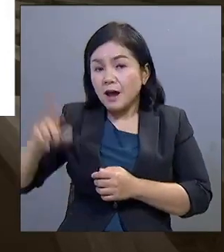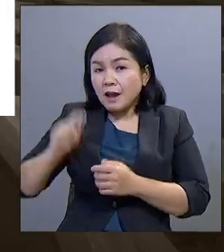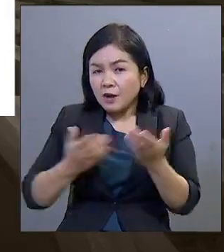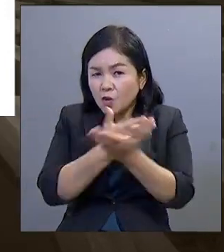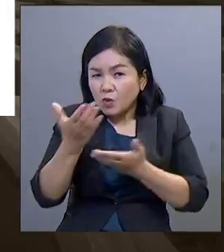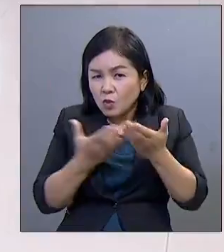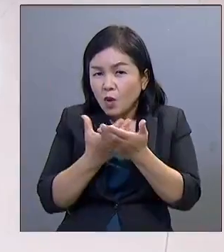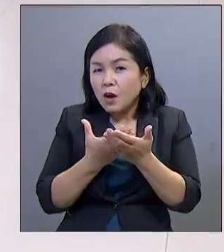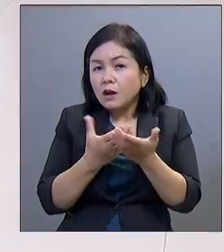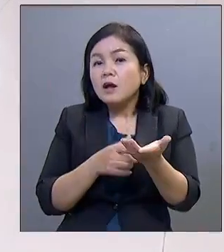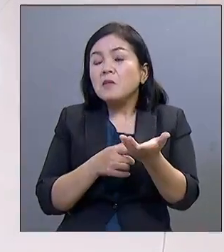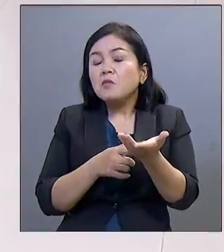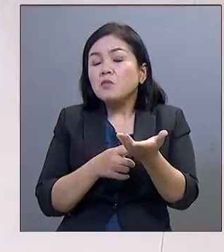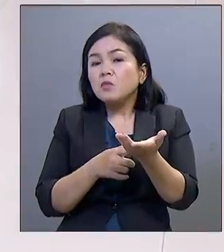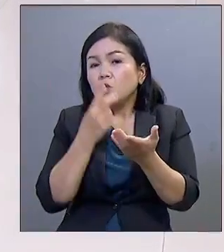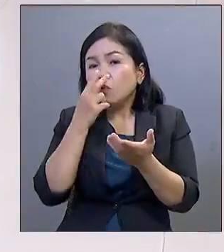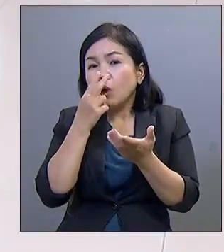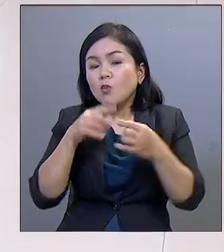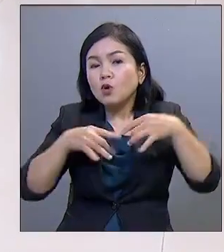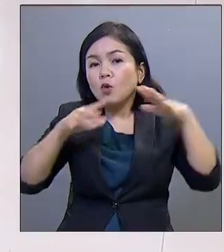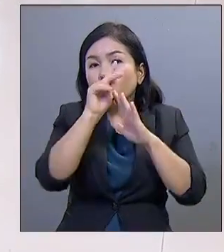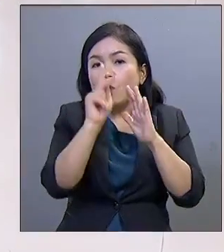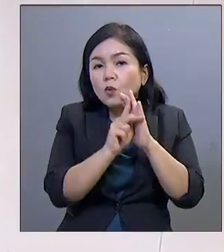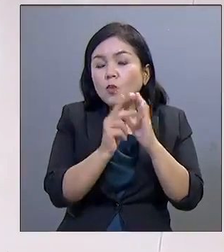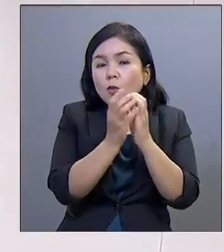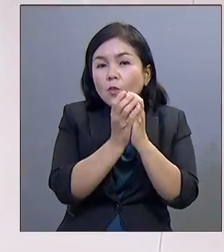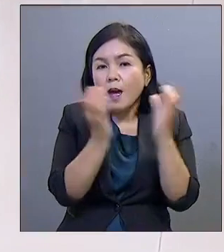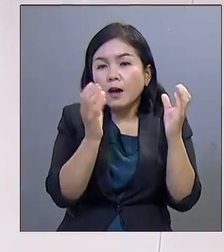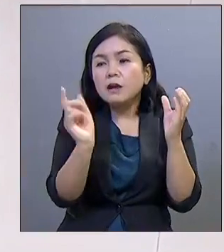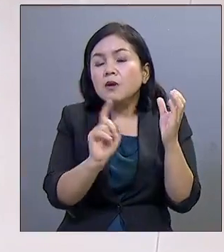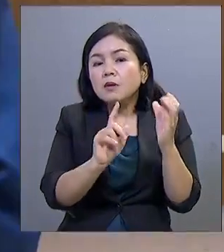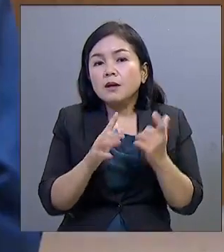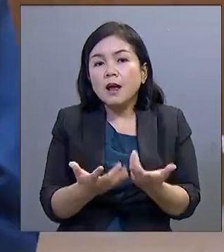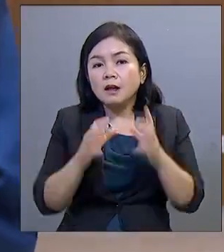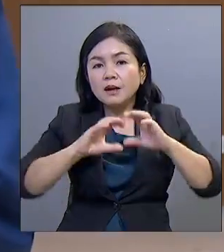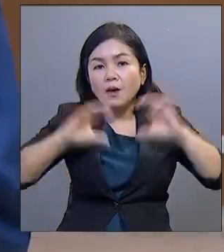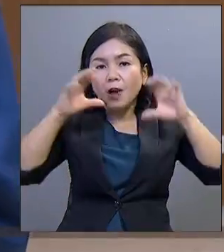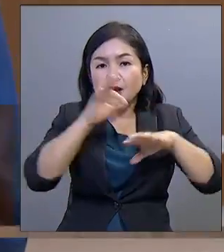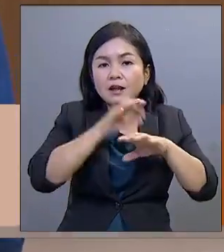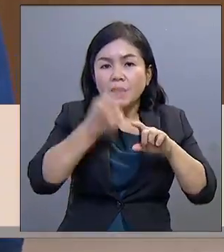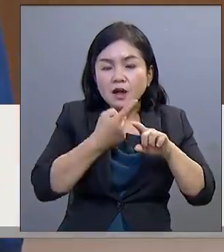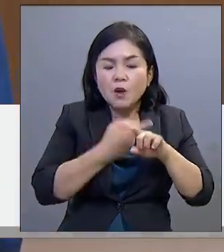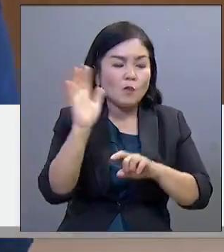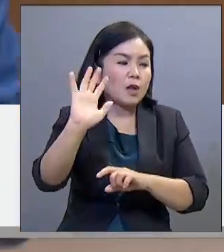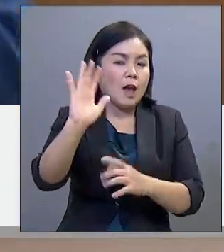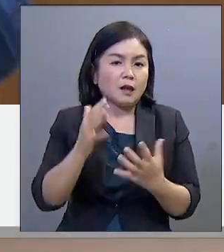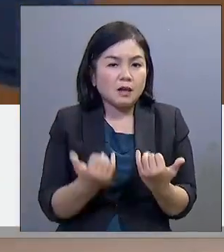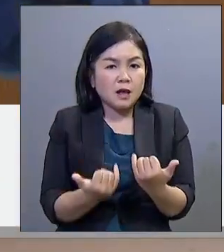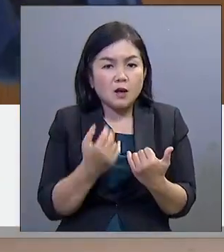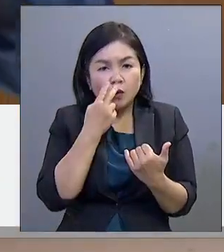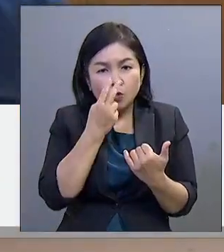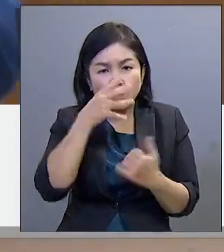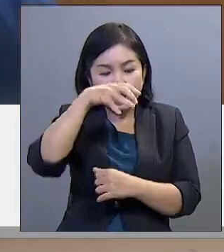ชอบดวยกฎหมายก็จะไม่ทำใหสถานการณการเมืองเป็สุนยากาศค่ะ จนรัฐบาลตรัษาการยาวเพราหากว่าสภา